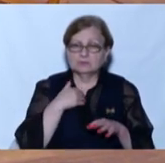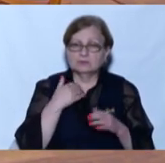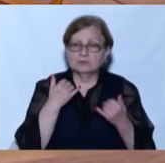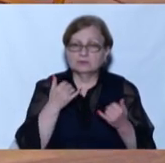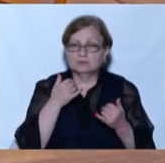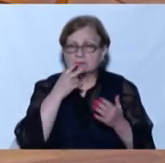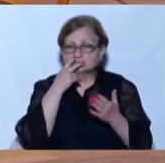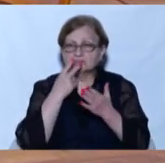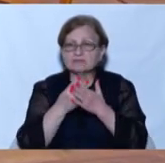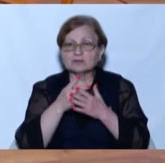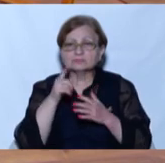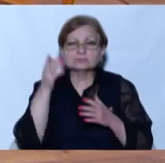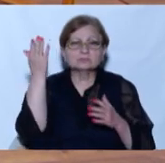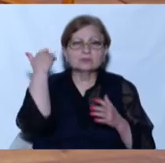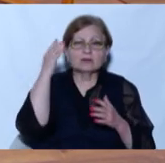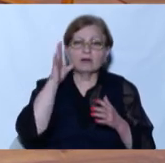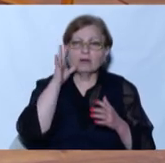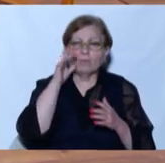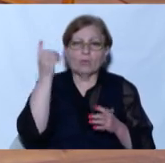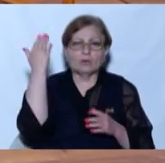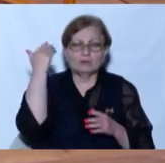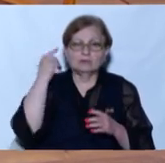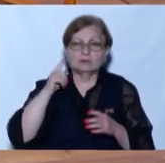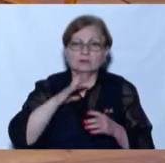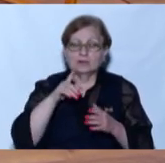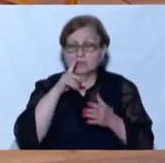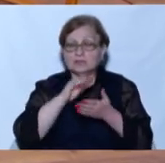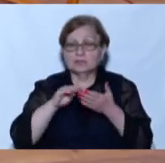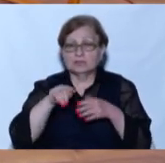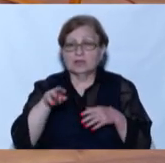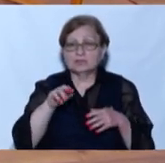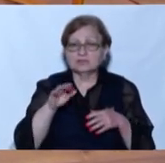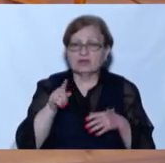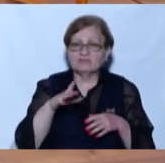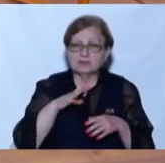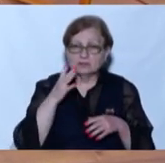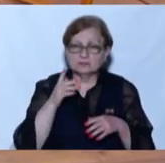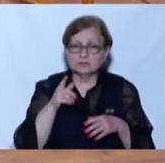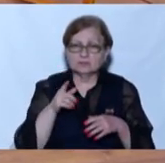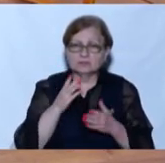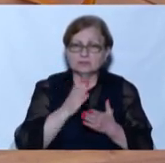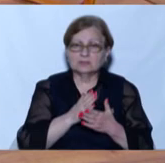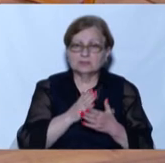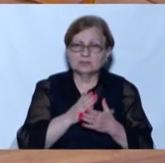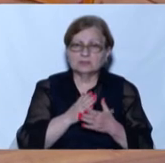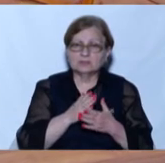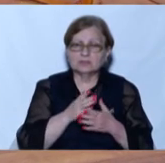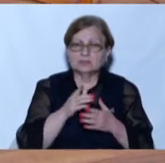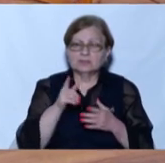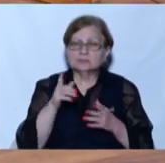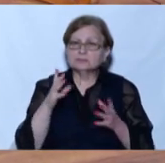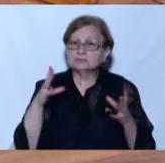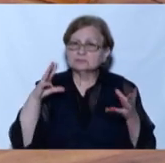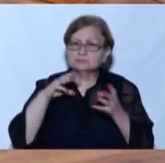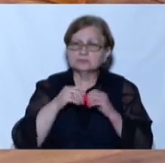შევხედოთ იმ ეპოქას, რაც ხდება. მით უმეტეს დავითიანში ჩვენ ნახავთ, დავითიანი არის შემდეგნაირად არის შეკრული.